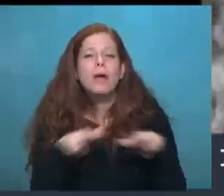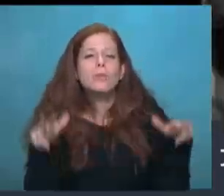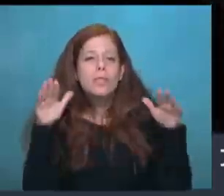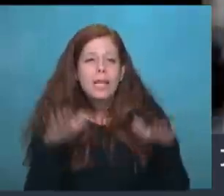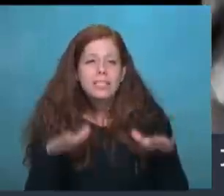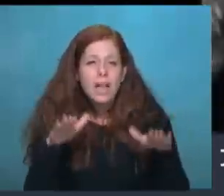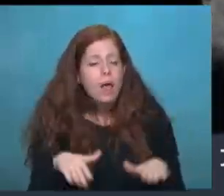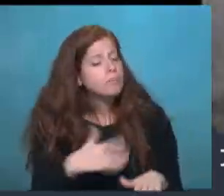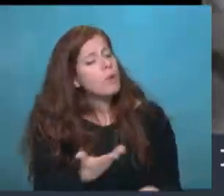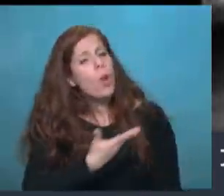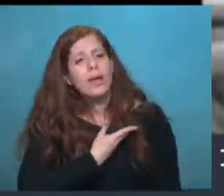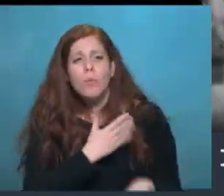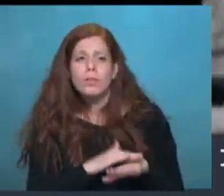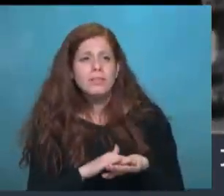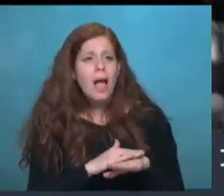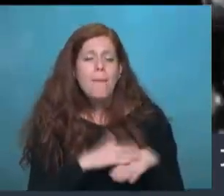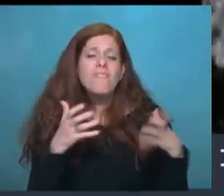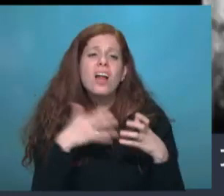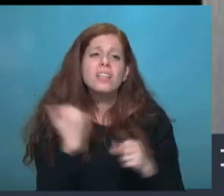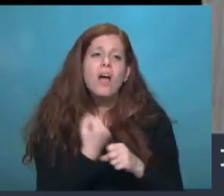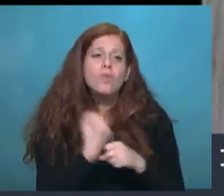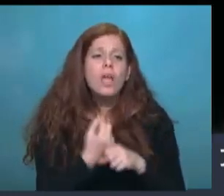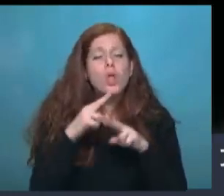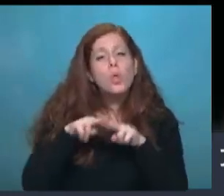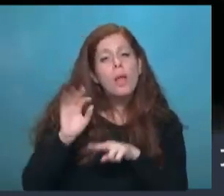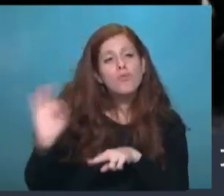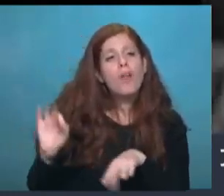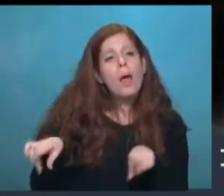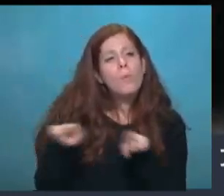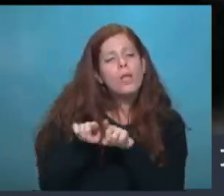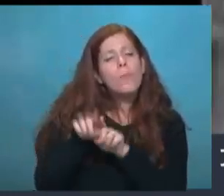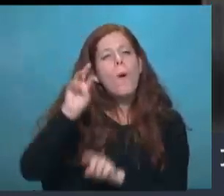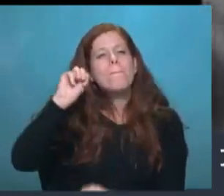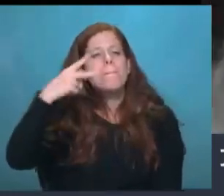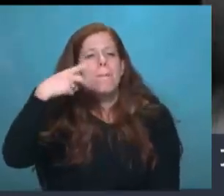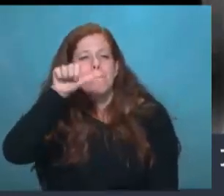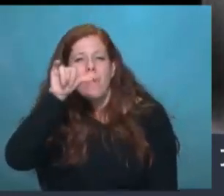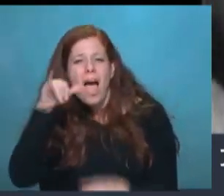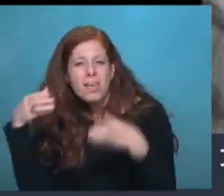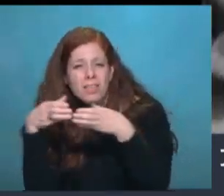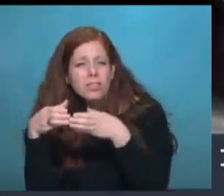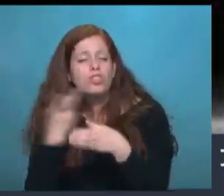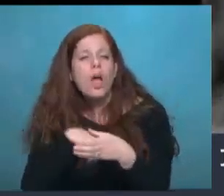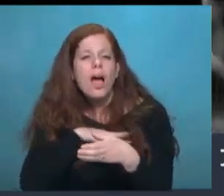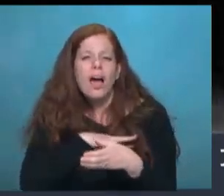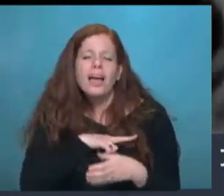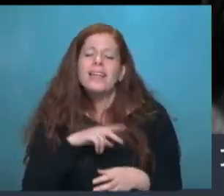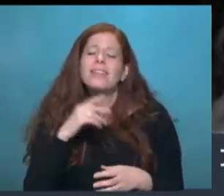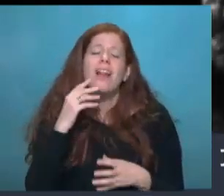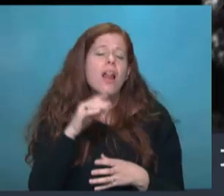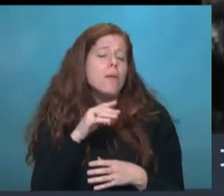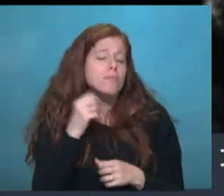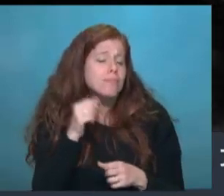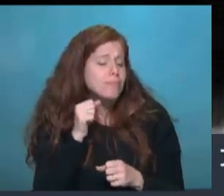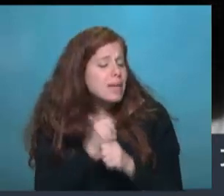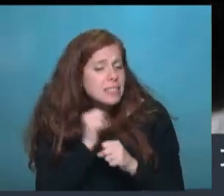את הסליחה. מפלגת העבודה נותרה בעבורם אותה מפאי שאחראית לעוולות שחוו עם עלייתם לארץ. מפלגת